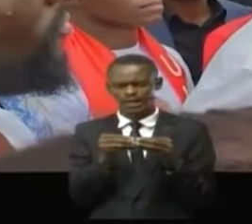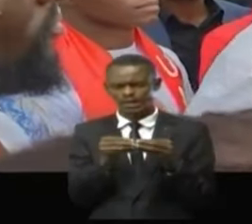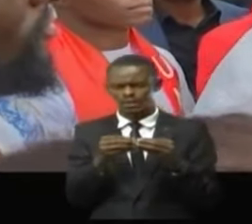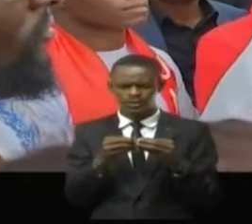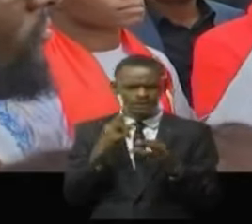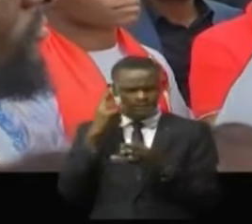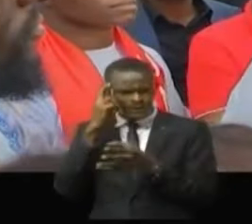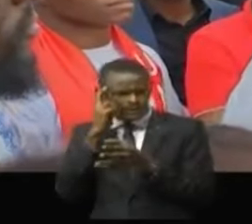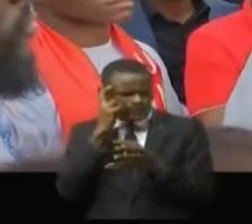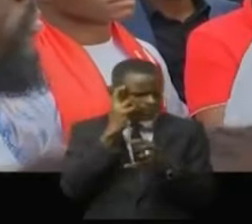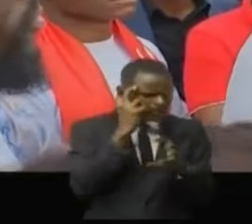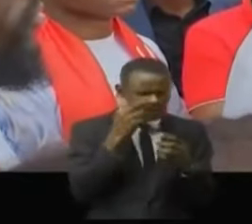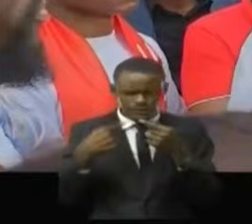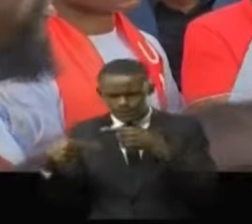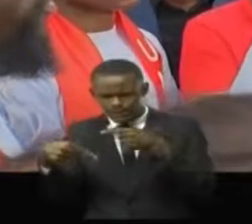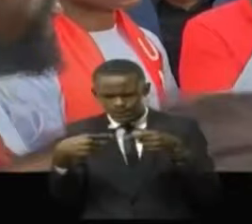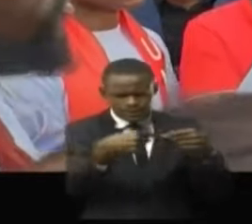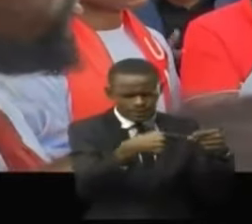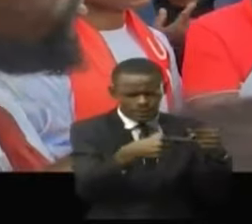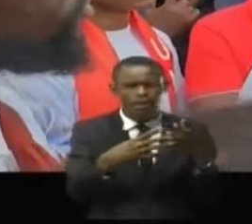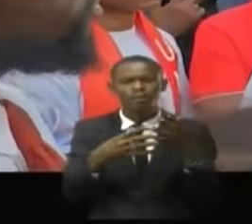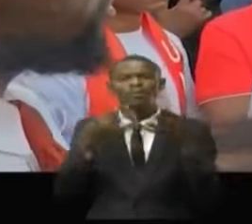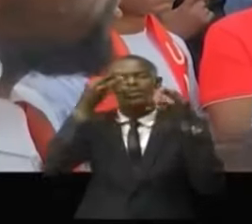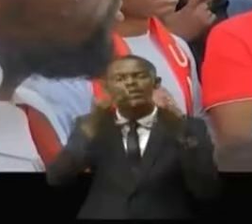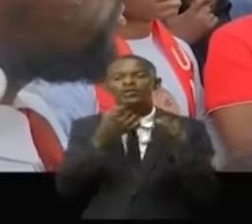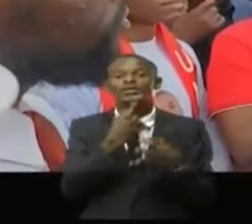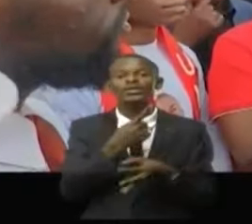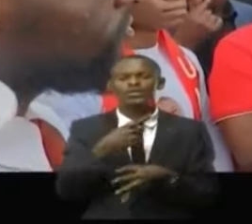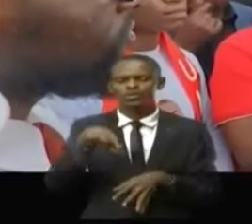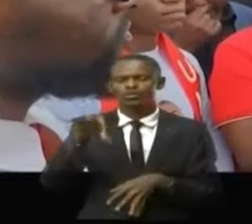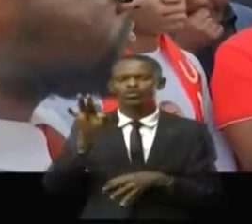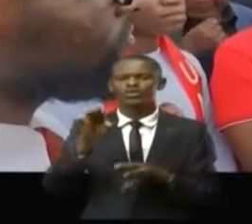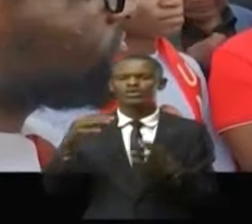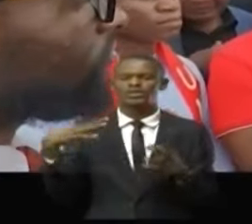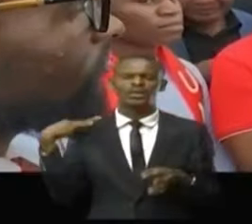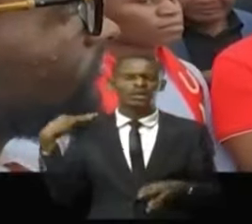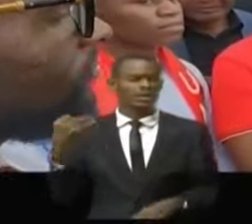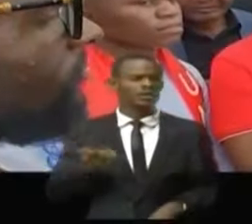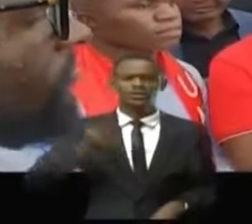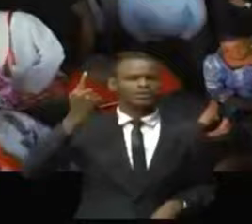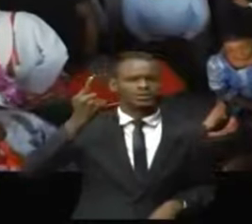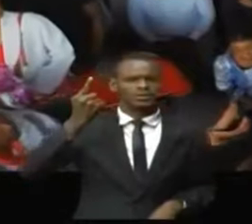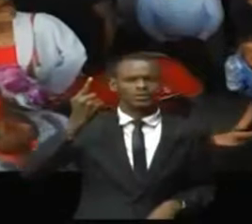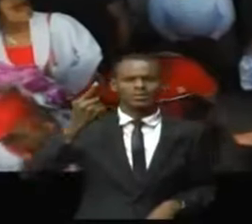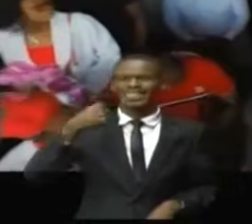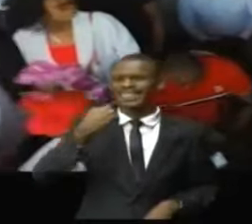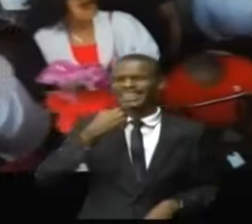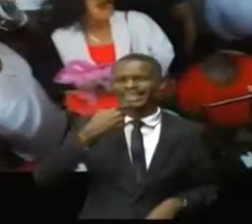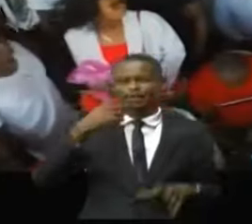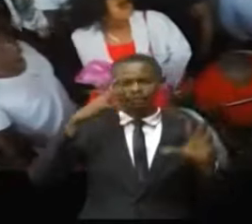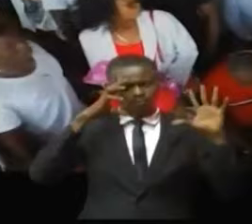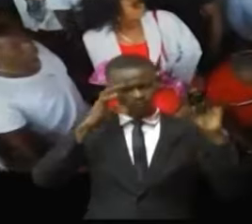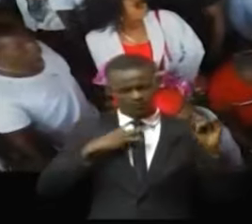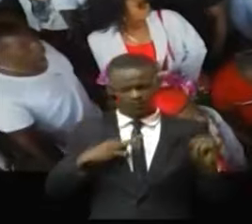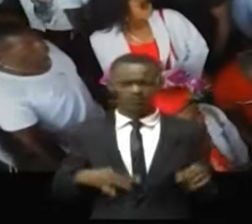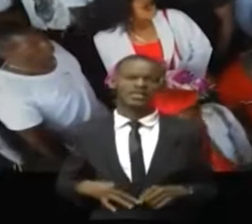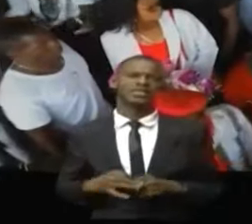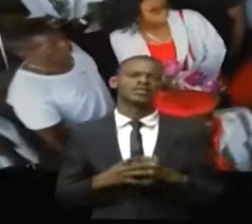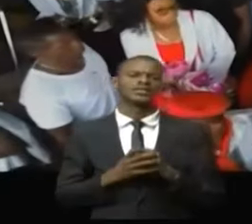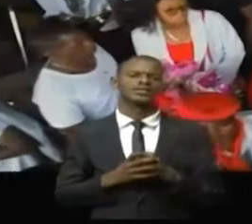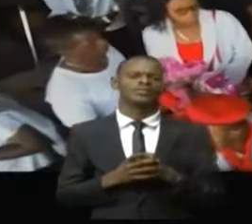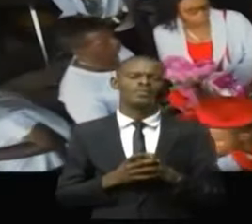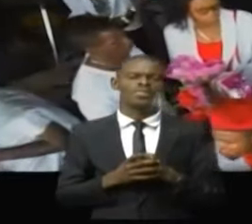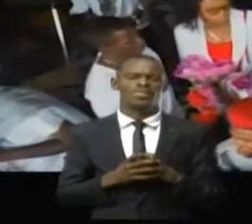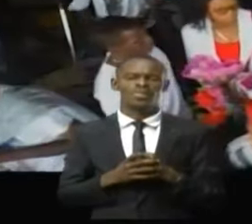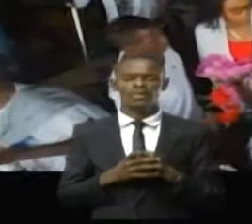Félix Antoine Tshisekedi Tshilombo, comme candidat à l'ISC. Devant la délégation de l'UNC Kinshasa et